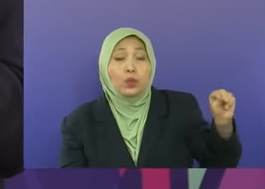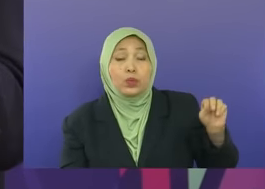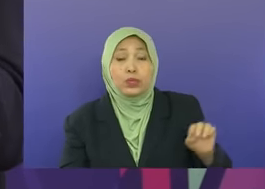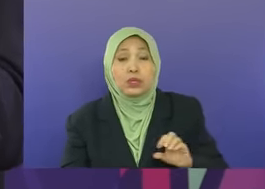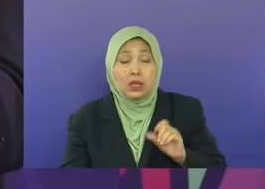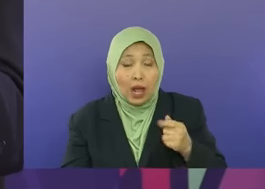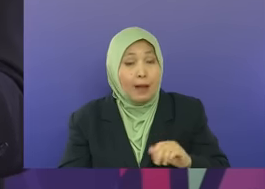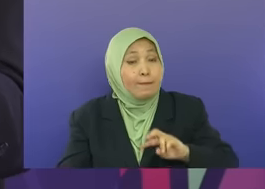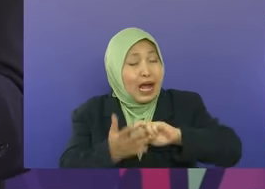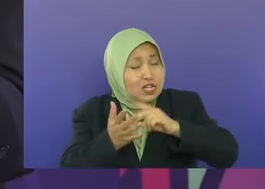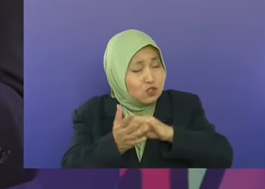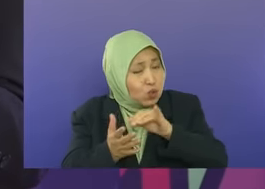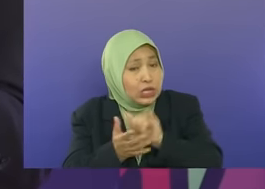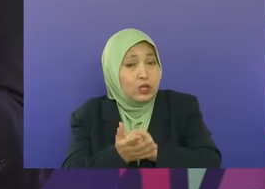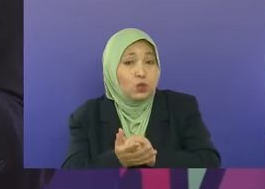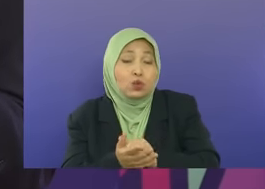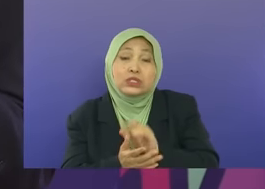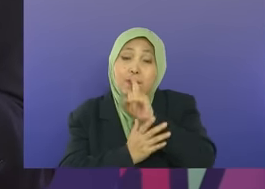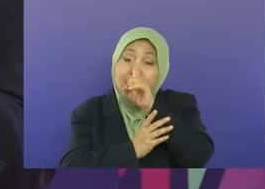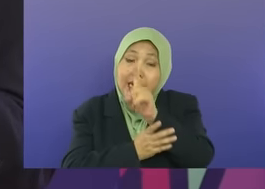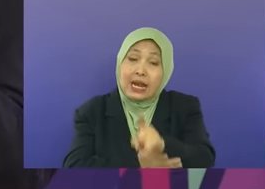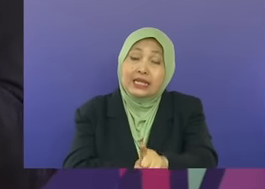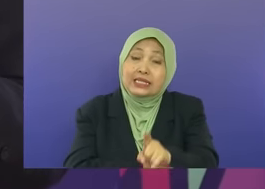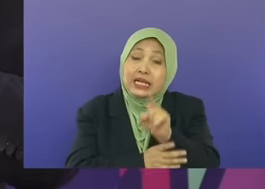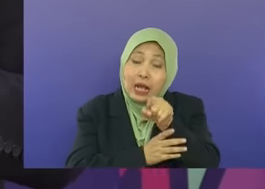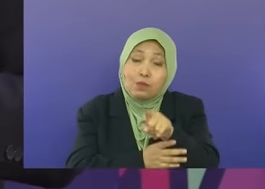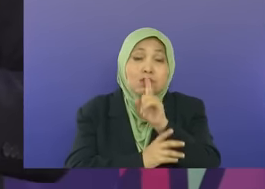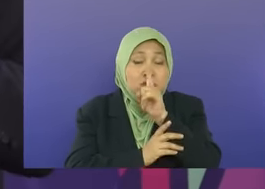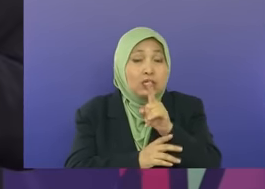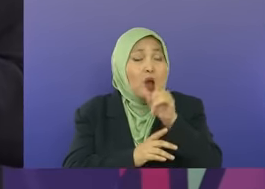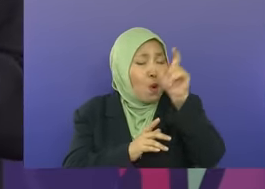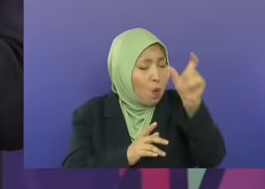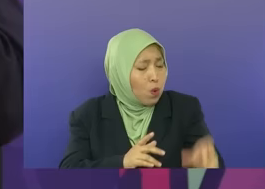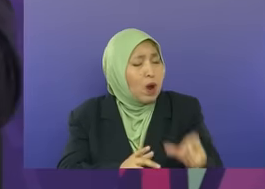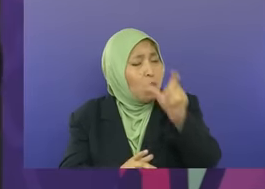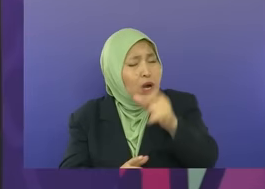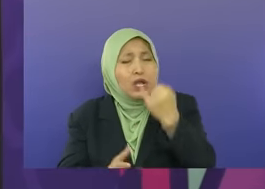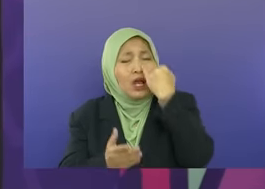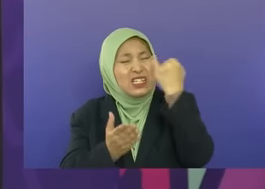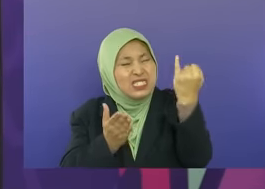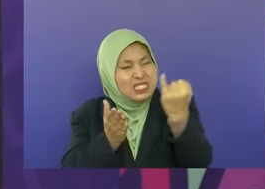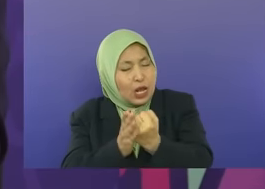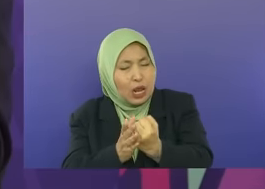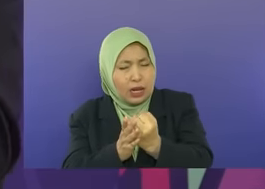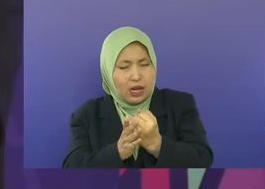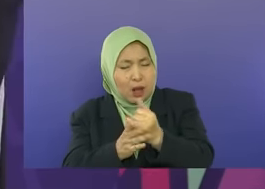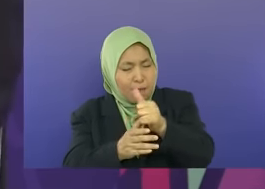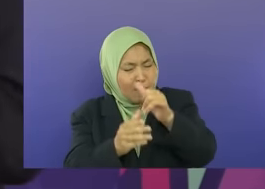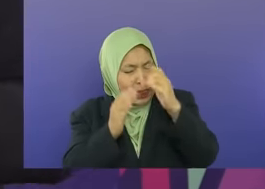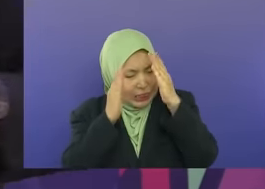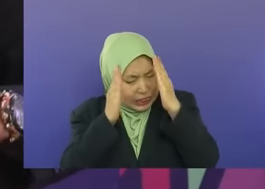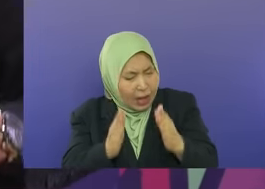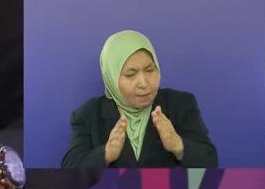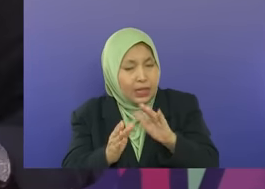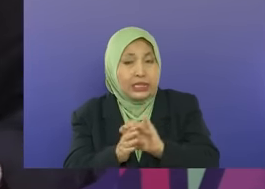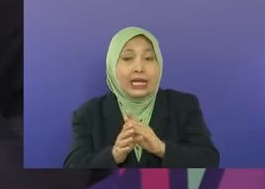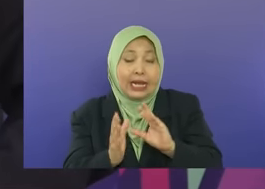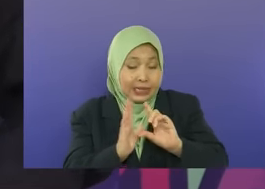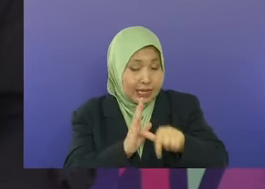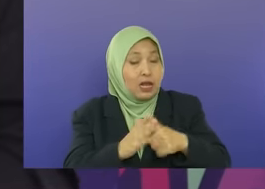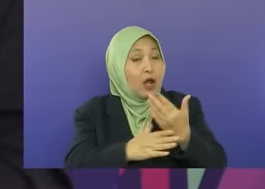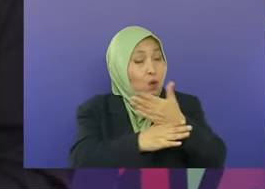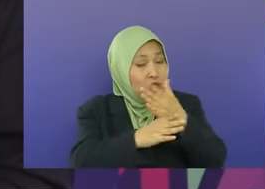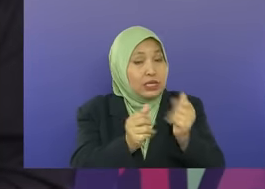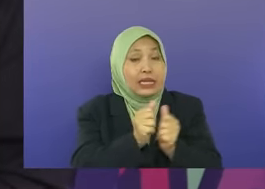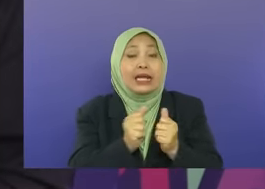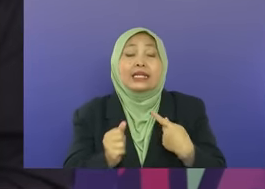masuk dia tuh apa sebenarnya kamu sebenarnya orang-orang yang zalim penekanan kita